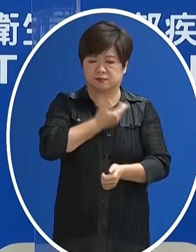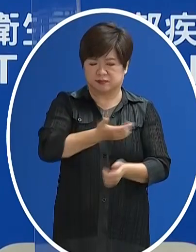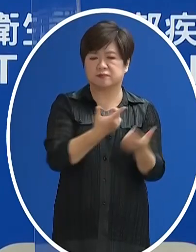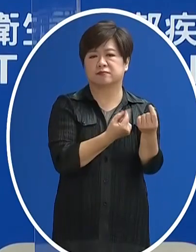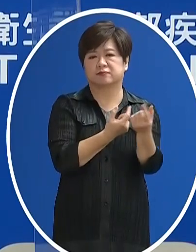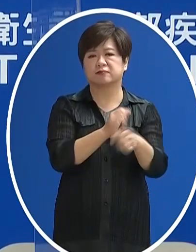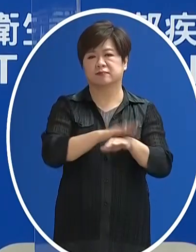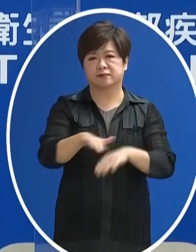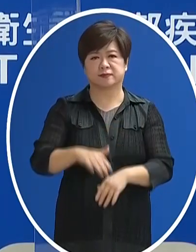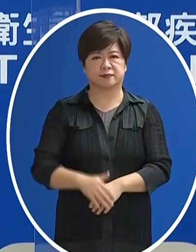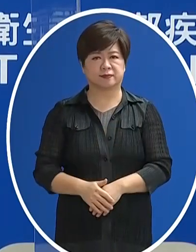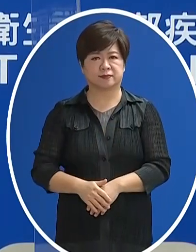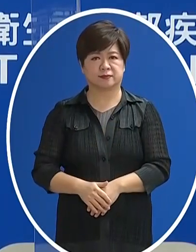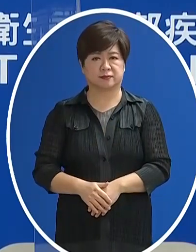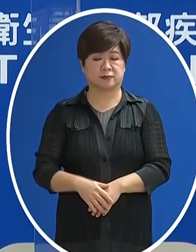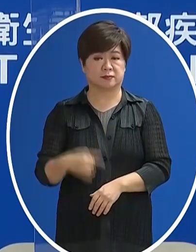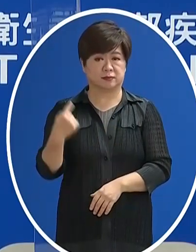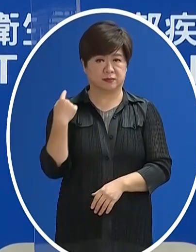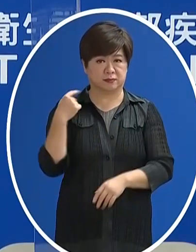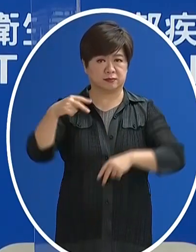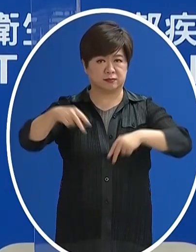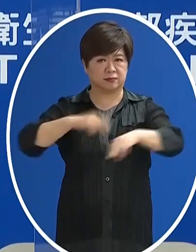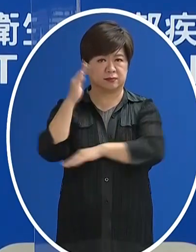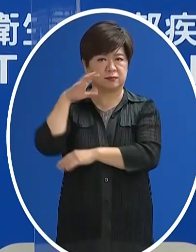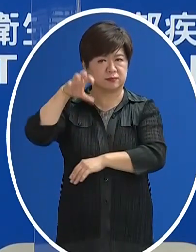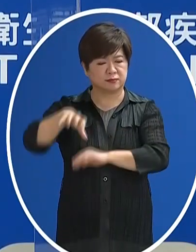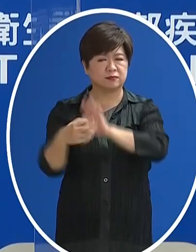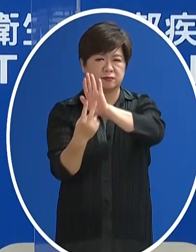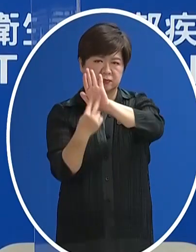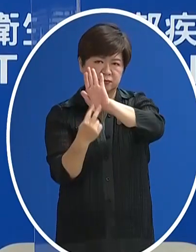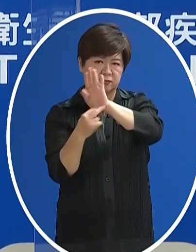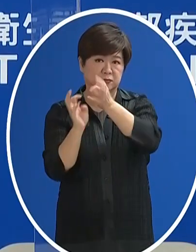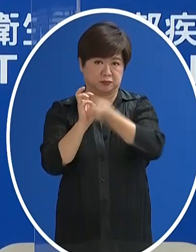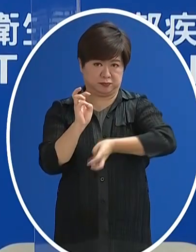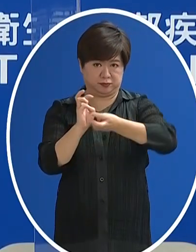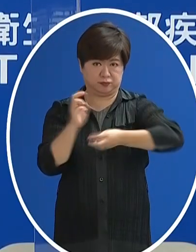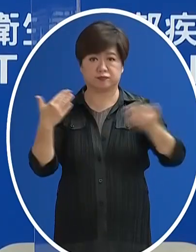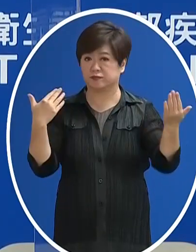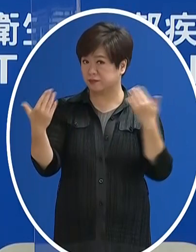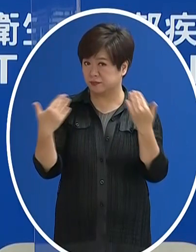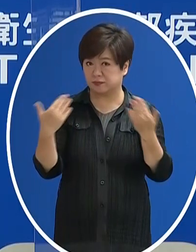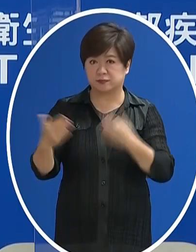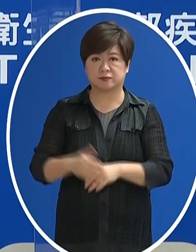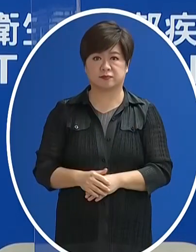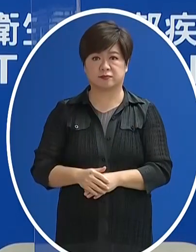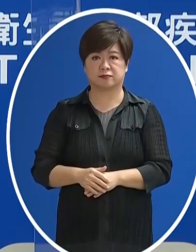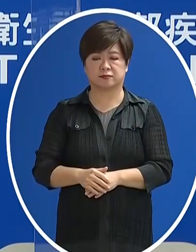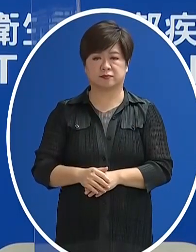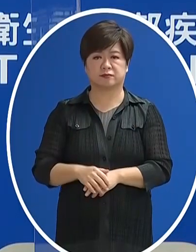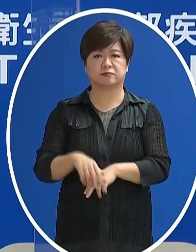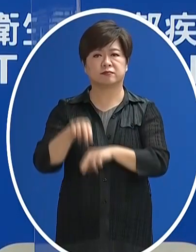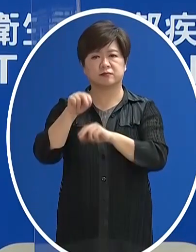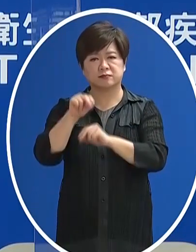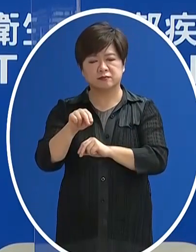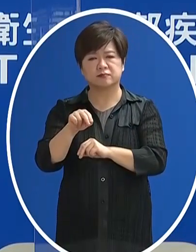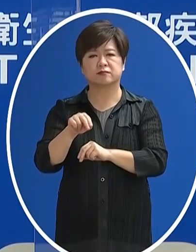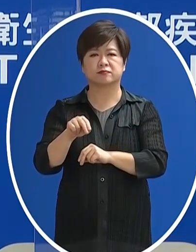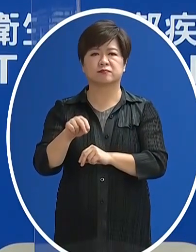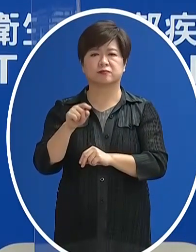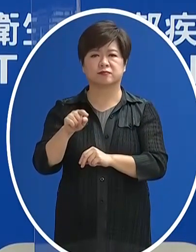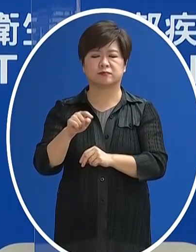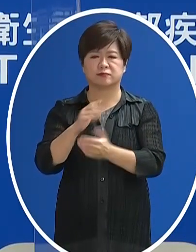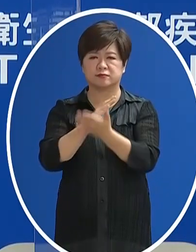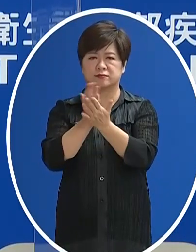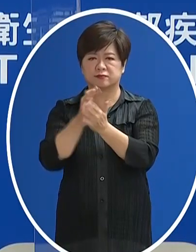外昨天行政院其实已经有说明的很清楚，这个有关于签约交货的这个